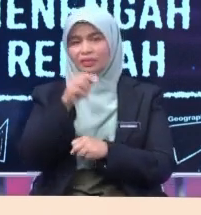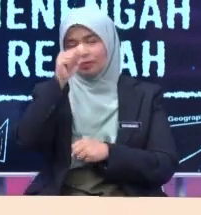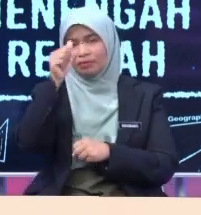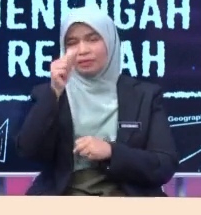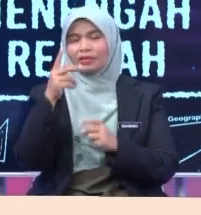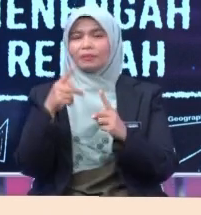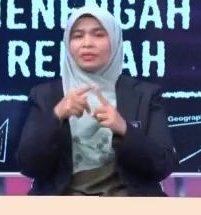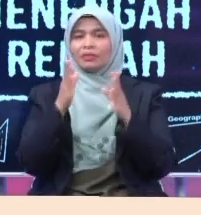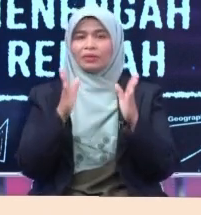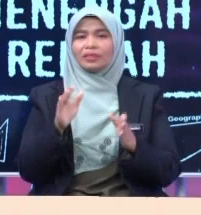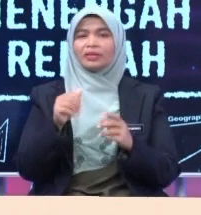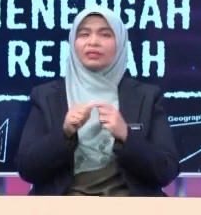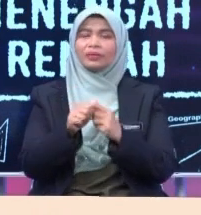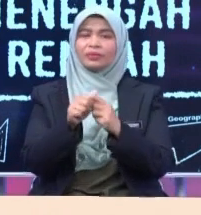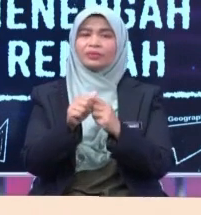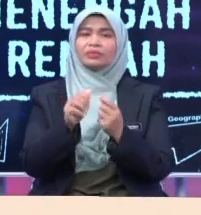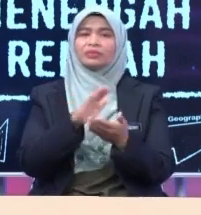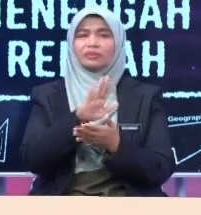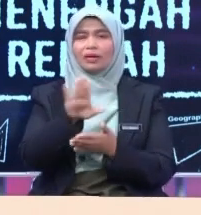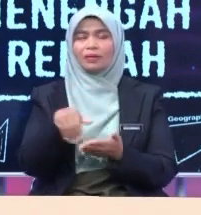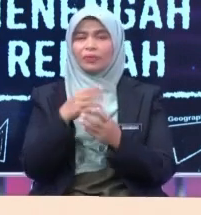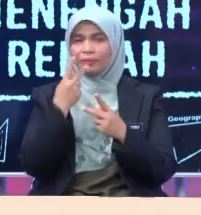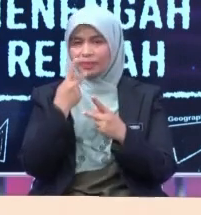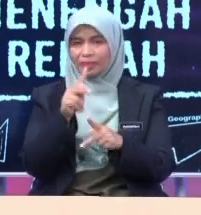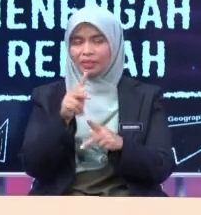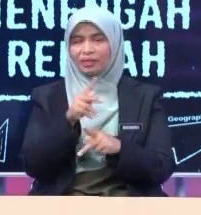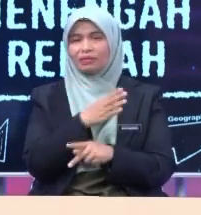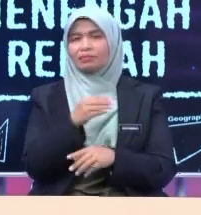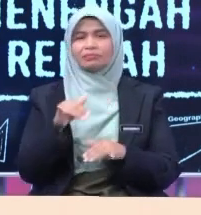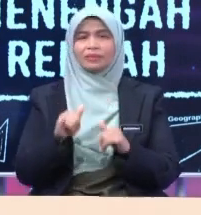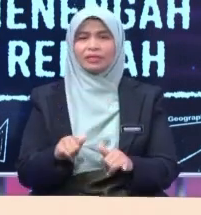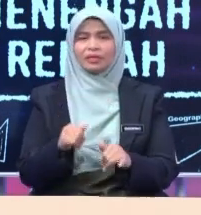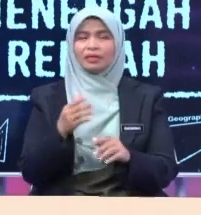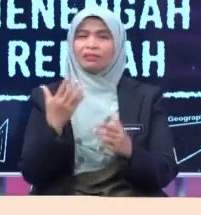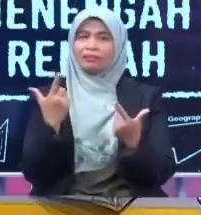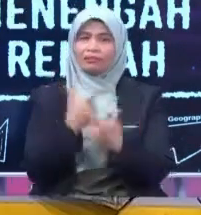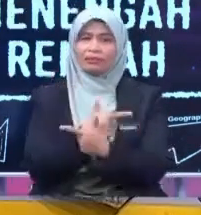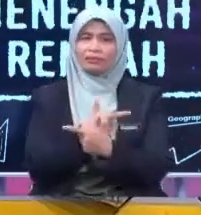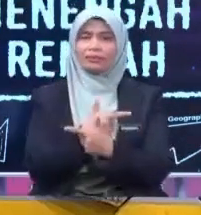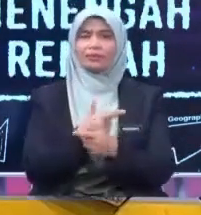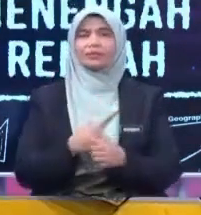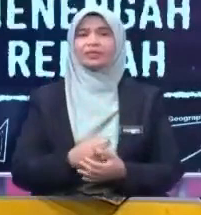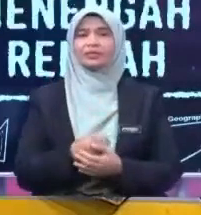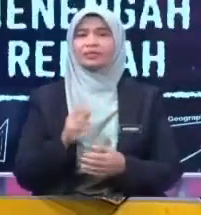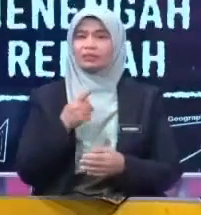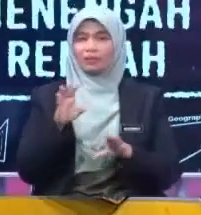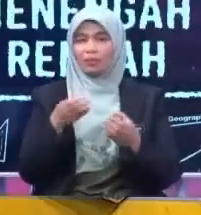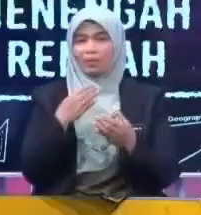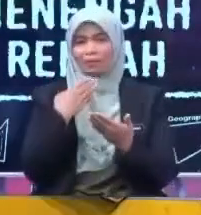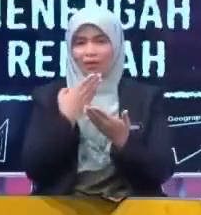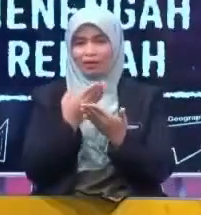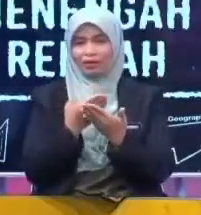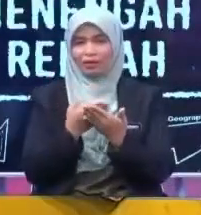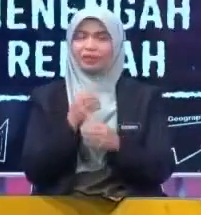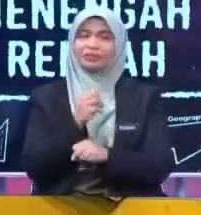kepada orang yang mematuhi perintahnya dan meninggalkan larangannya. Jadi kalau kita buat baik kan, kita memberi nasihat kepada orang,